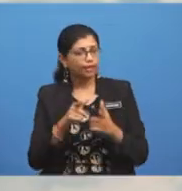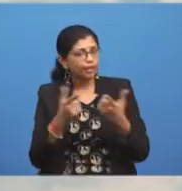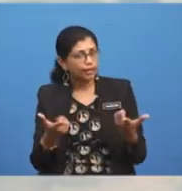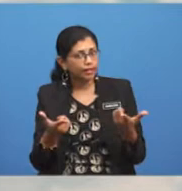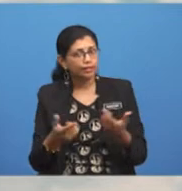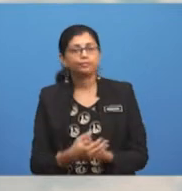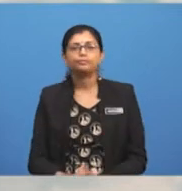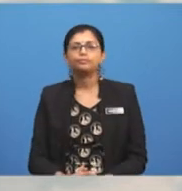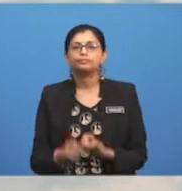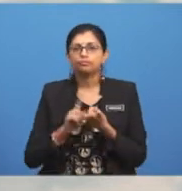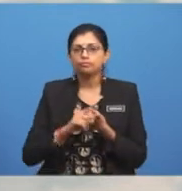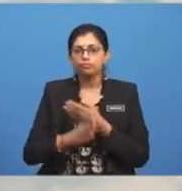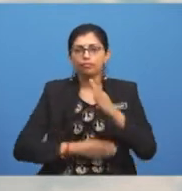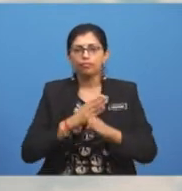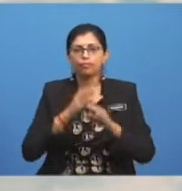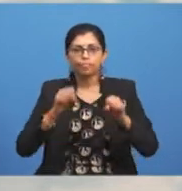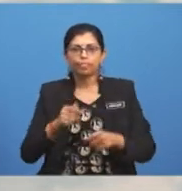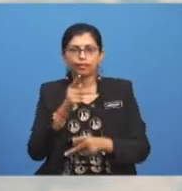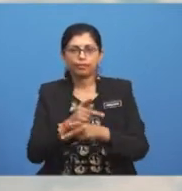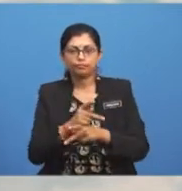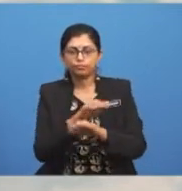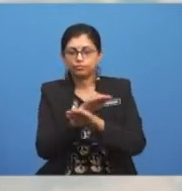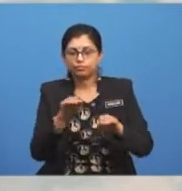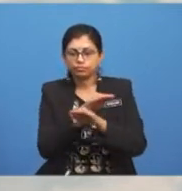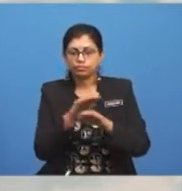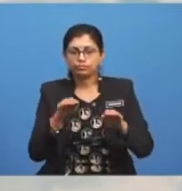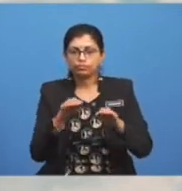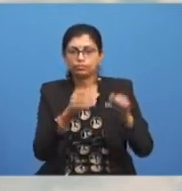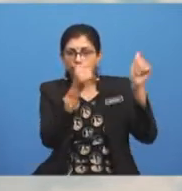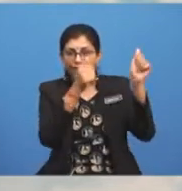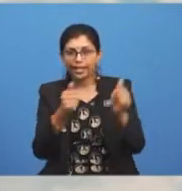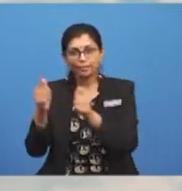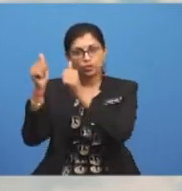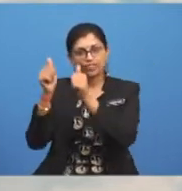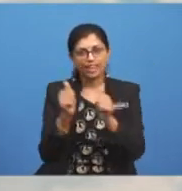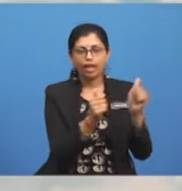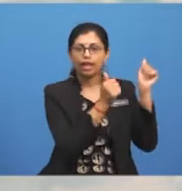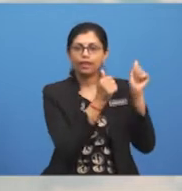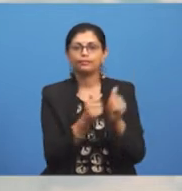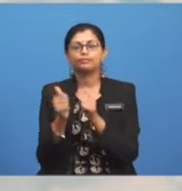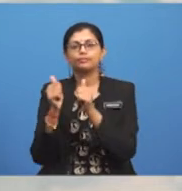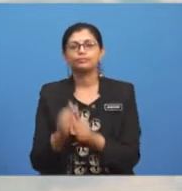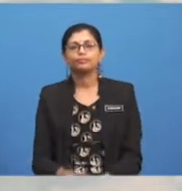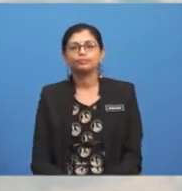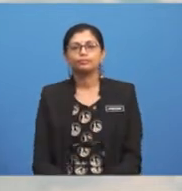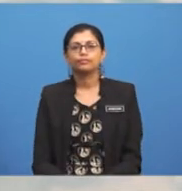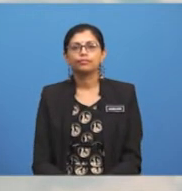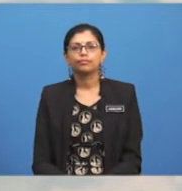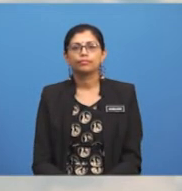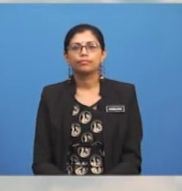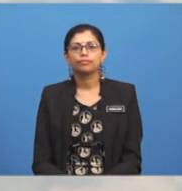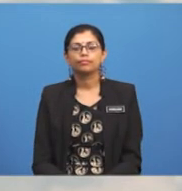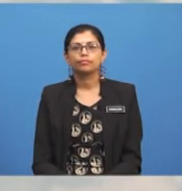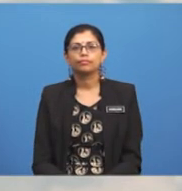Antaranya, bumi boleh mengekalkan lapisan atmosfera. Ya, nilai hal laju lepas dari